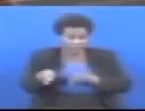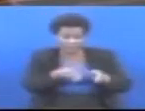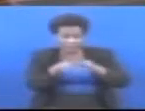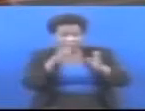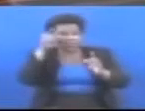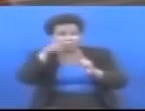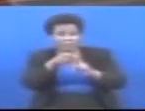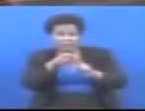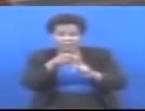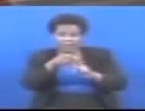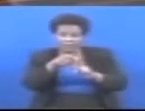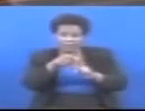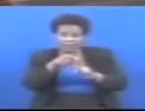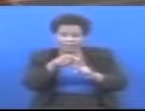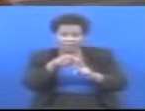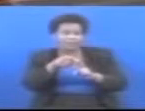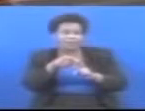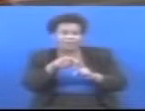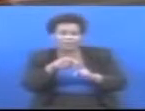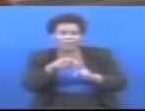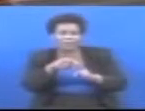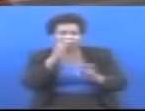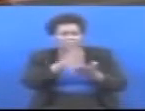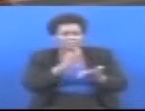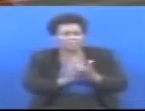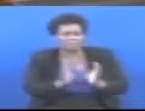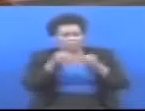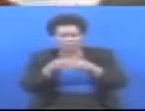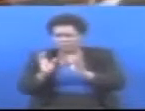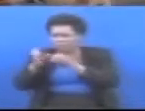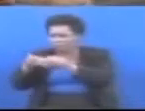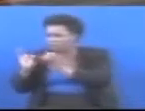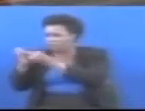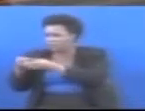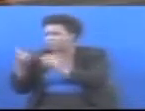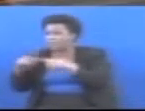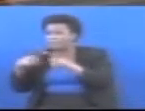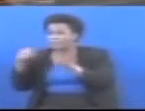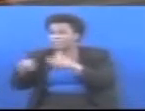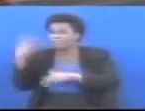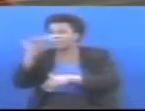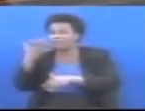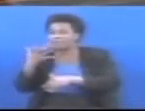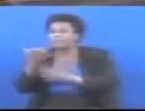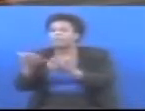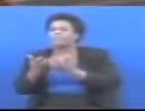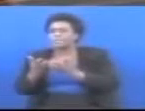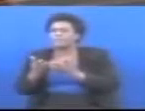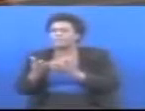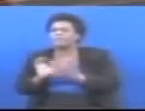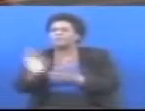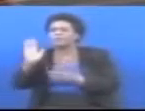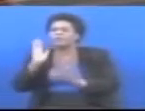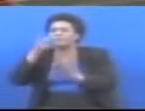yanalenga pamoja na mambo mengine kukidhi mahitaji ya makundi mbalimbali katika jamii wakiwemo watu wenye mahitaji